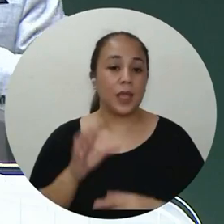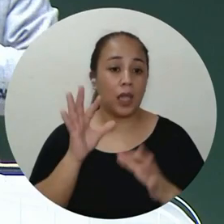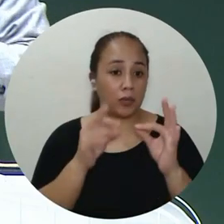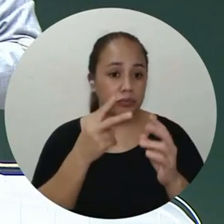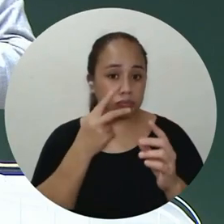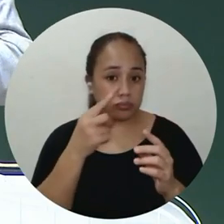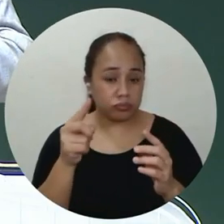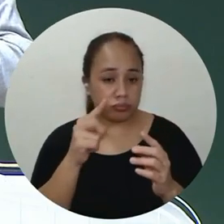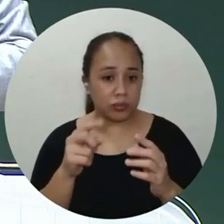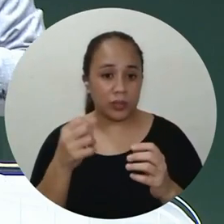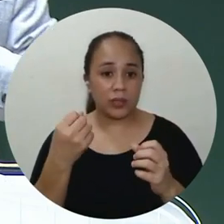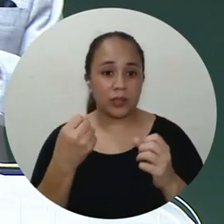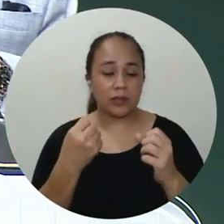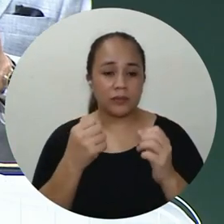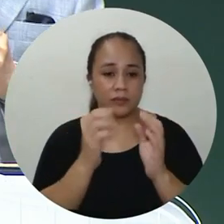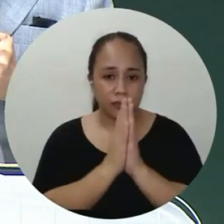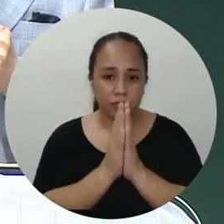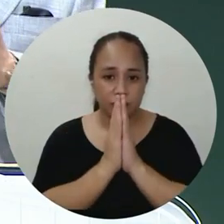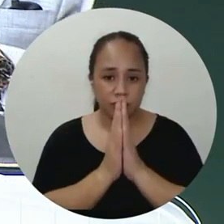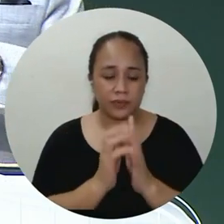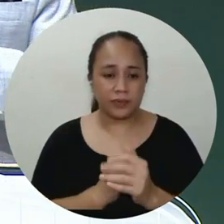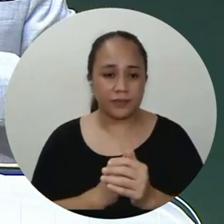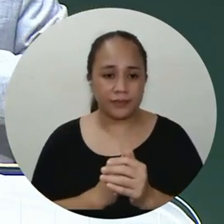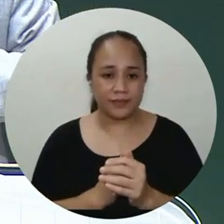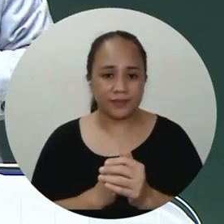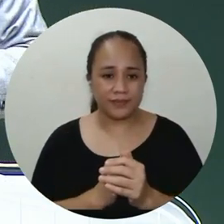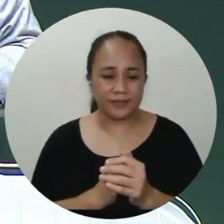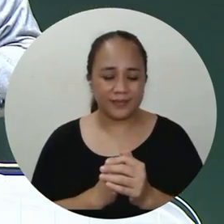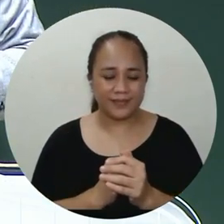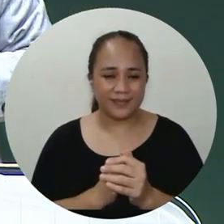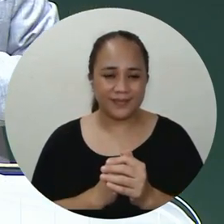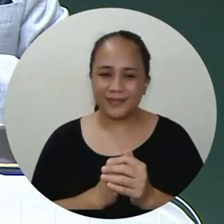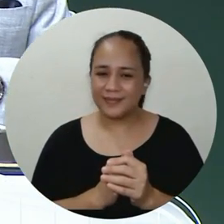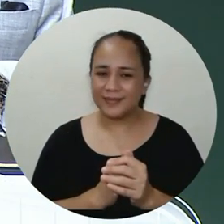all pray. 성령인도 받으려고 3일씩 금식 기도하고 그러잖아요. They